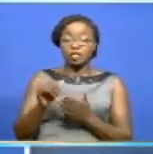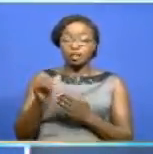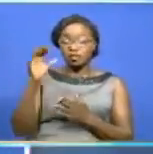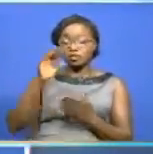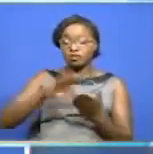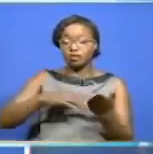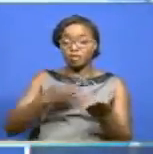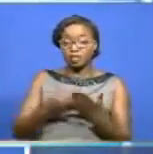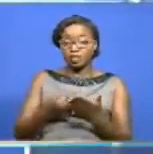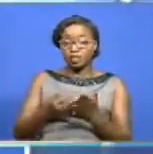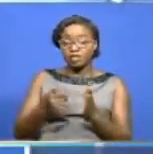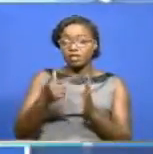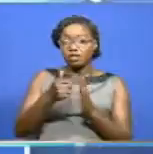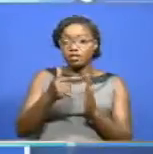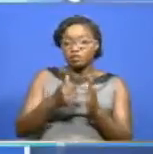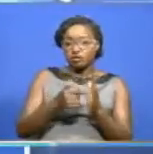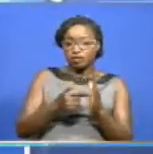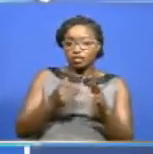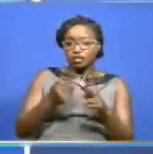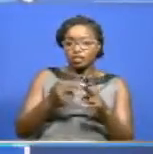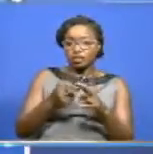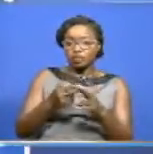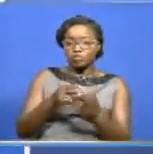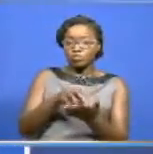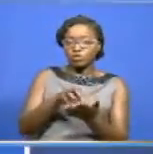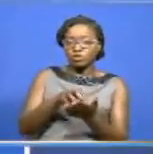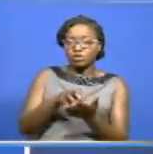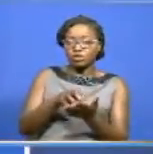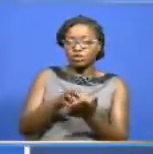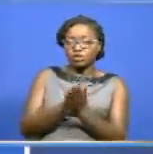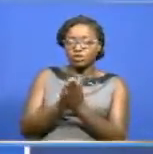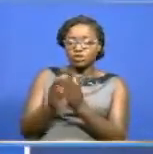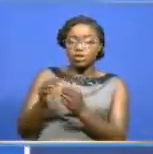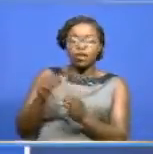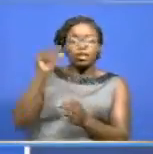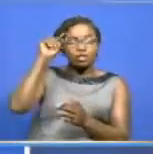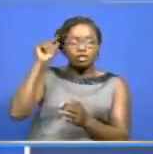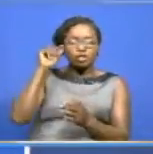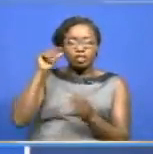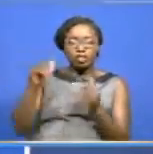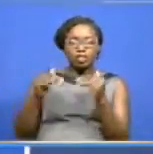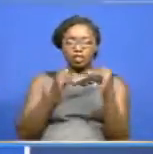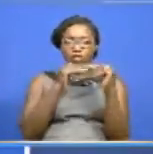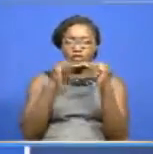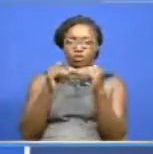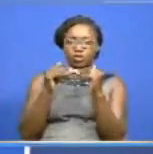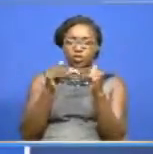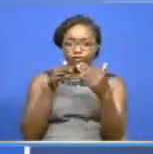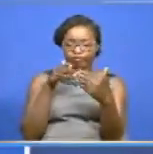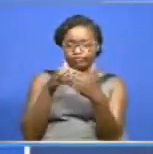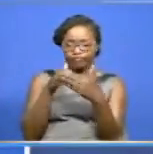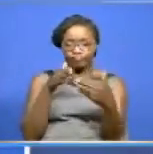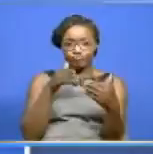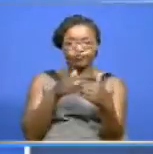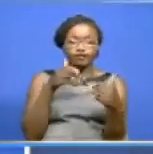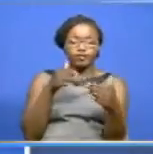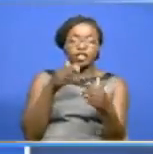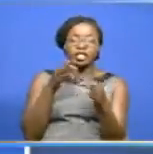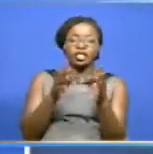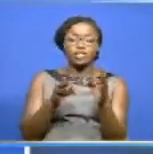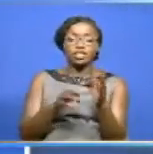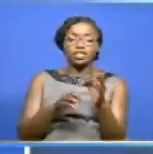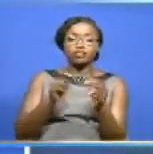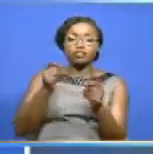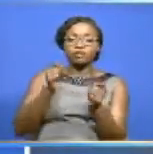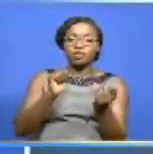watu wanaoteuliwa kuania viti inatimiza sheria ya usawa wa jinsia vitawekewa vikwazo ikiwa mswada wa marekebisho ya katiba